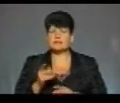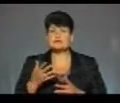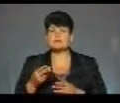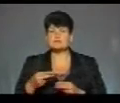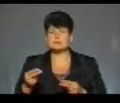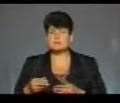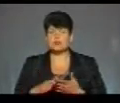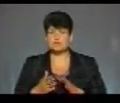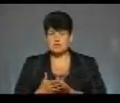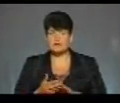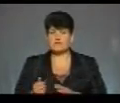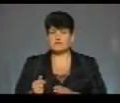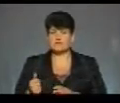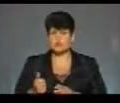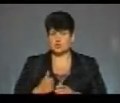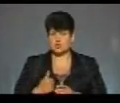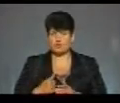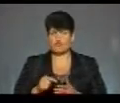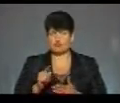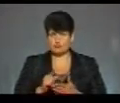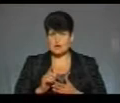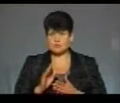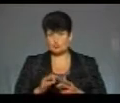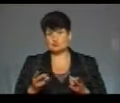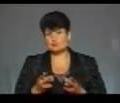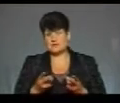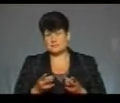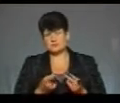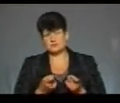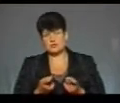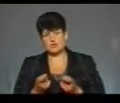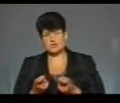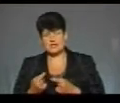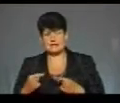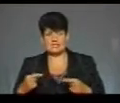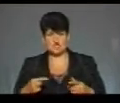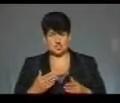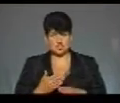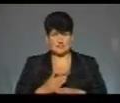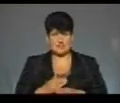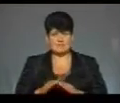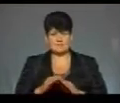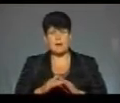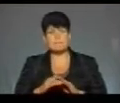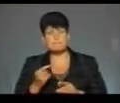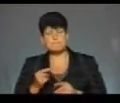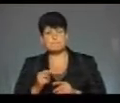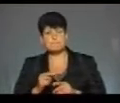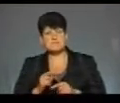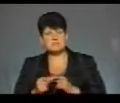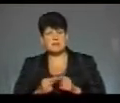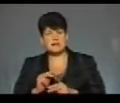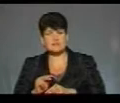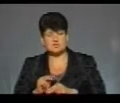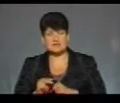Якщо військовозобов'язані будуть по мірі потреби залучати в ті чи інші частини, чи перенавчати, то резервіст є,